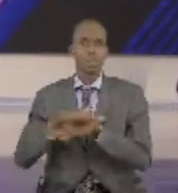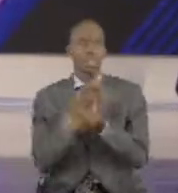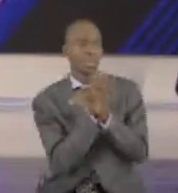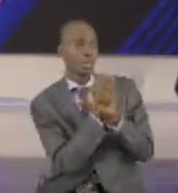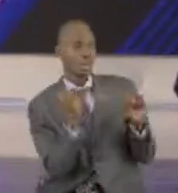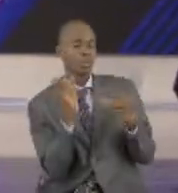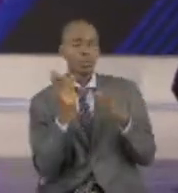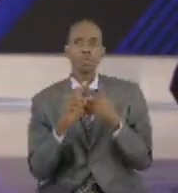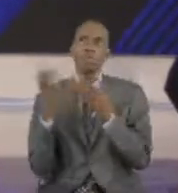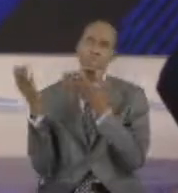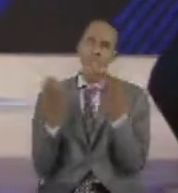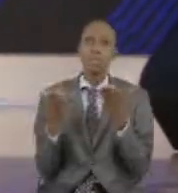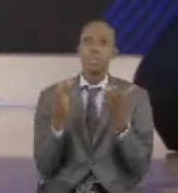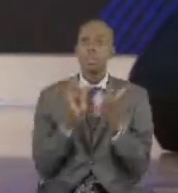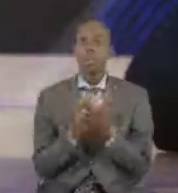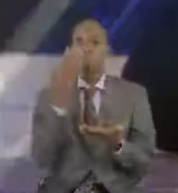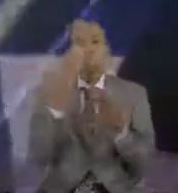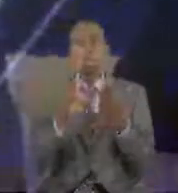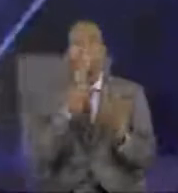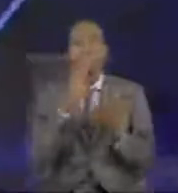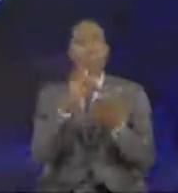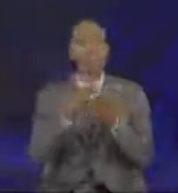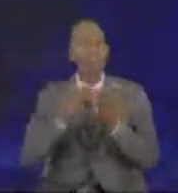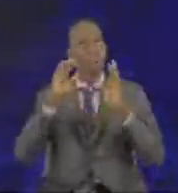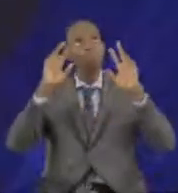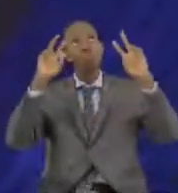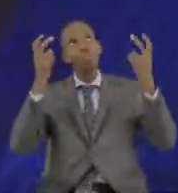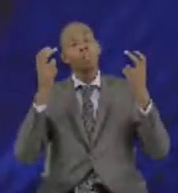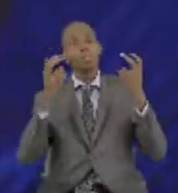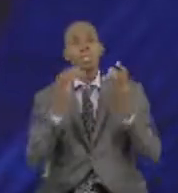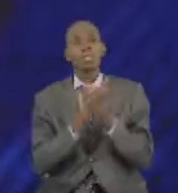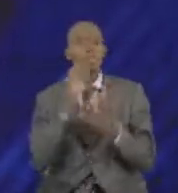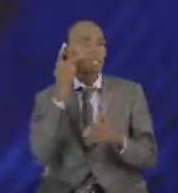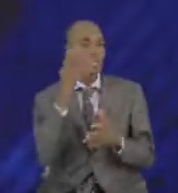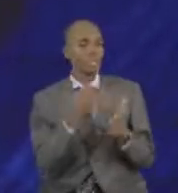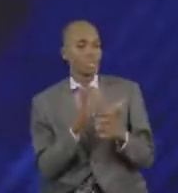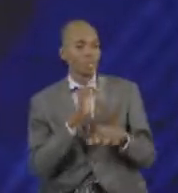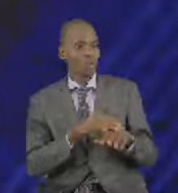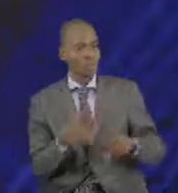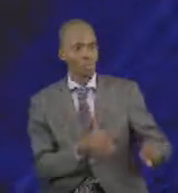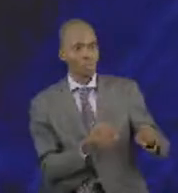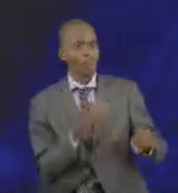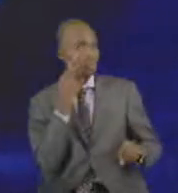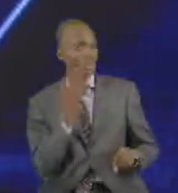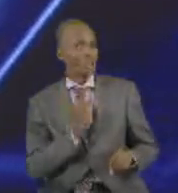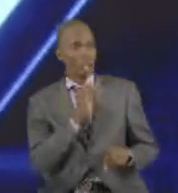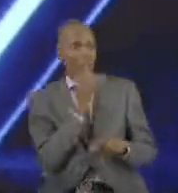sauver, pour servir. Maintenant, nous pouvons voir partout, il a montré partout, il a vu, il dit, je suis